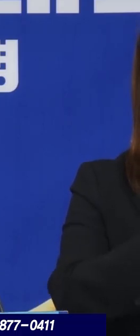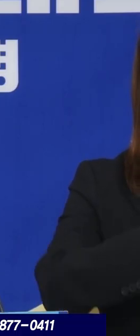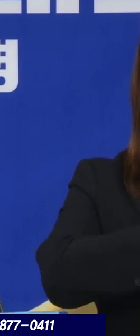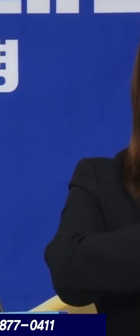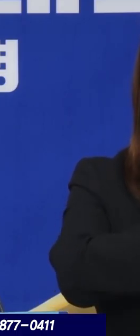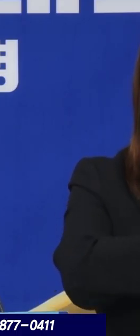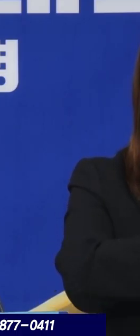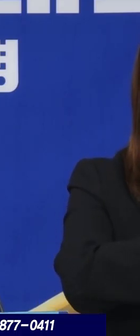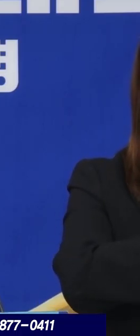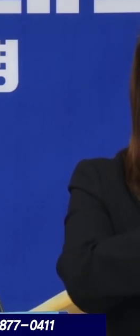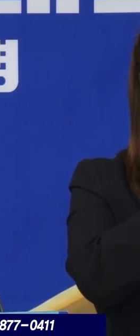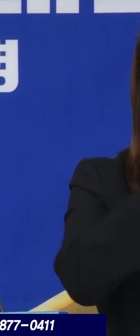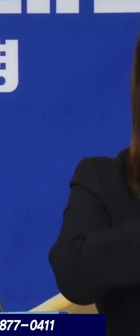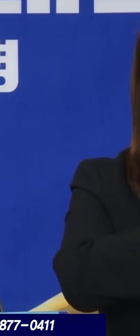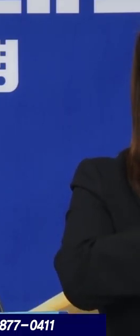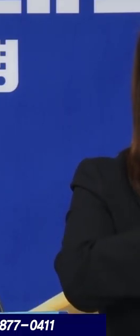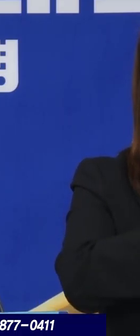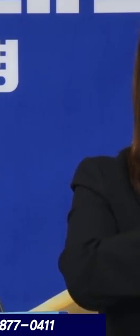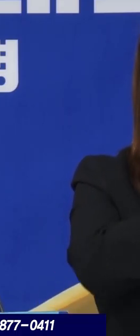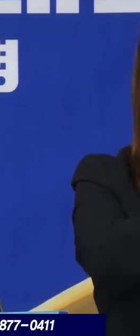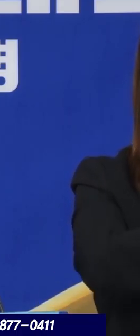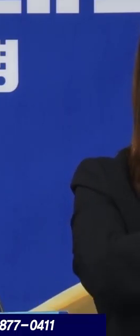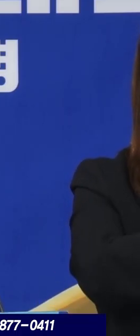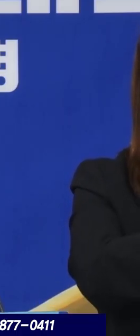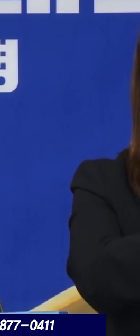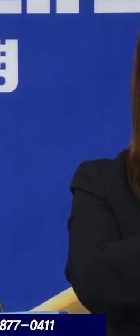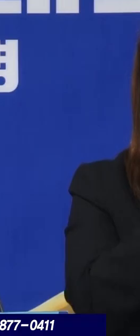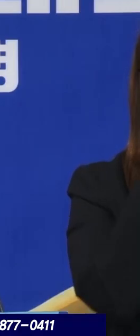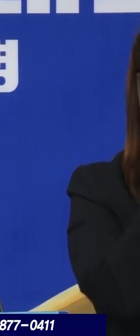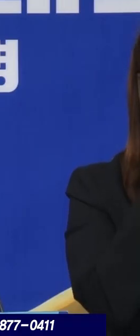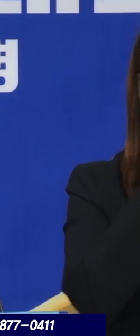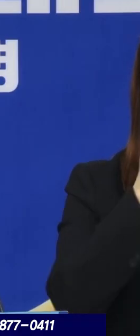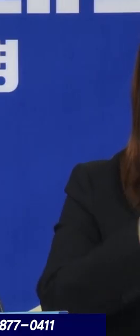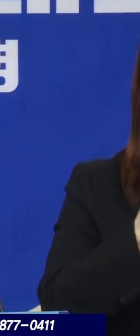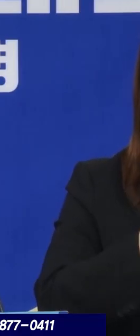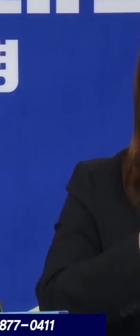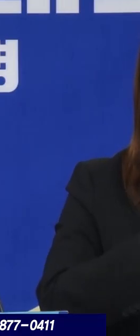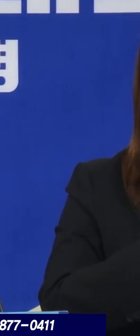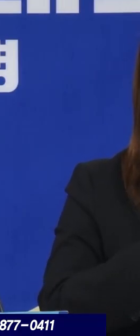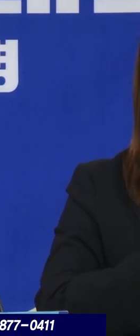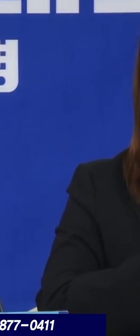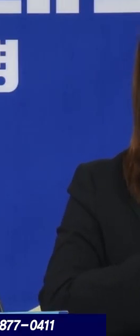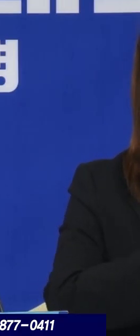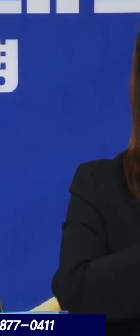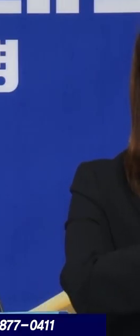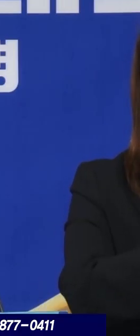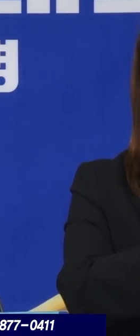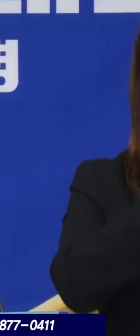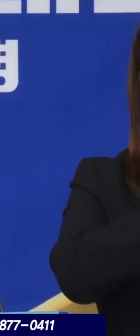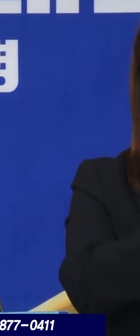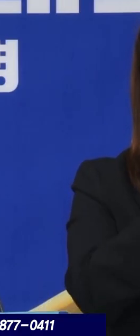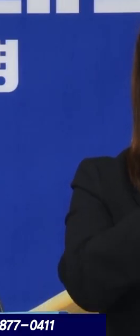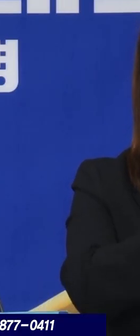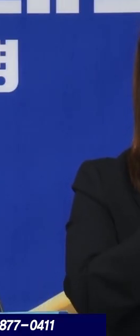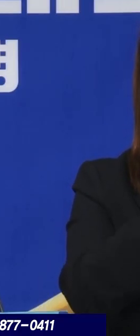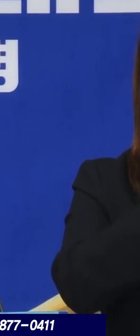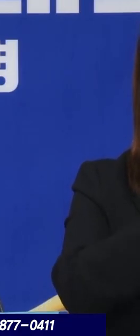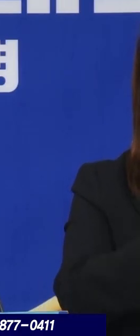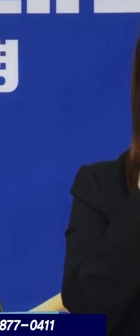대구지검에서 경찰이 신천지에 대해서 신청한 압수수색 영장을 두 번에